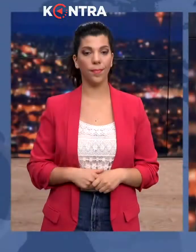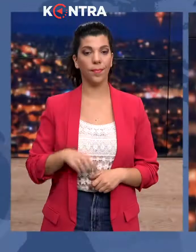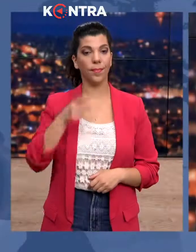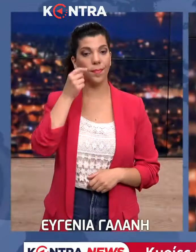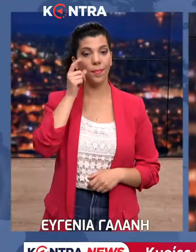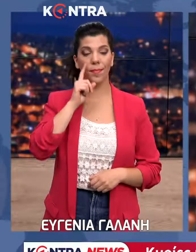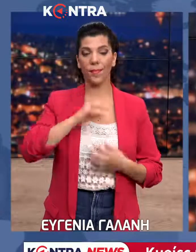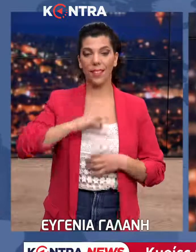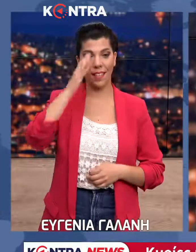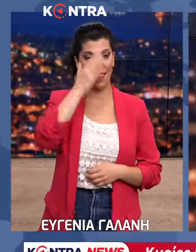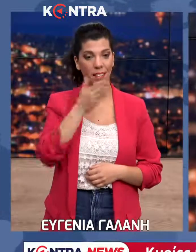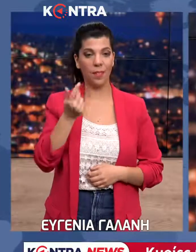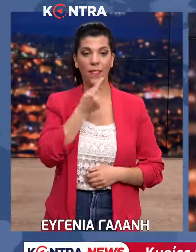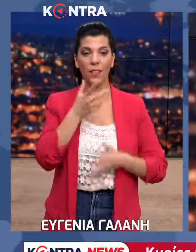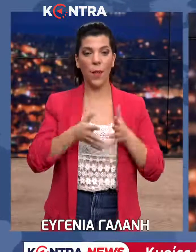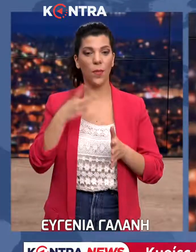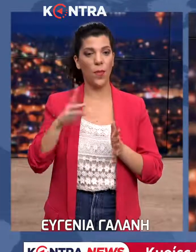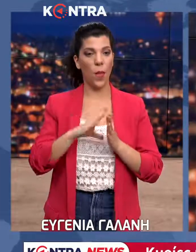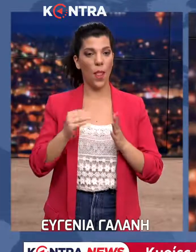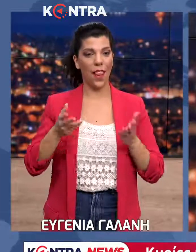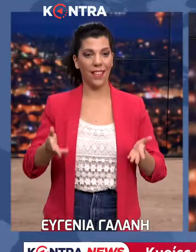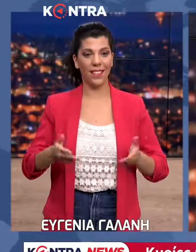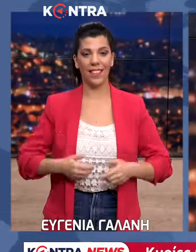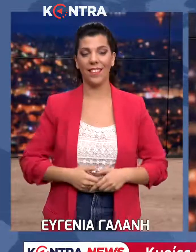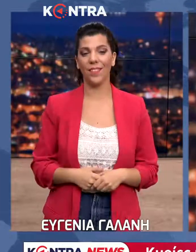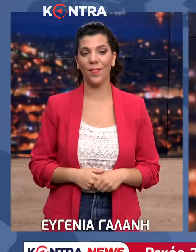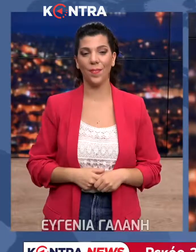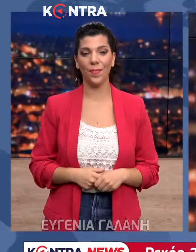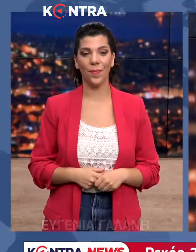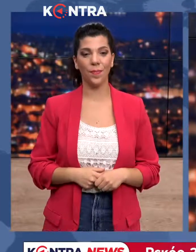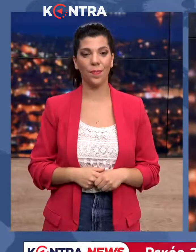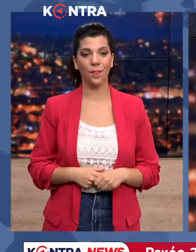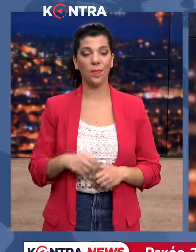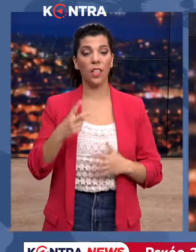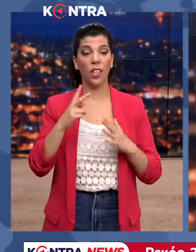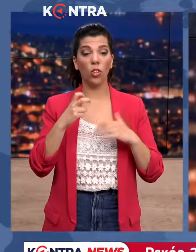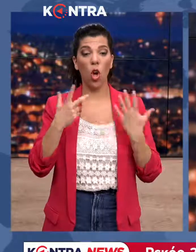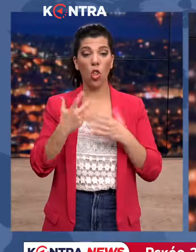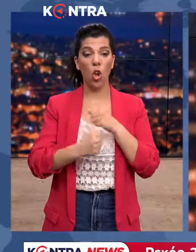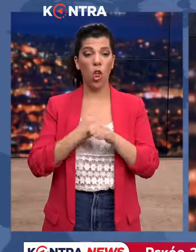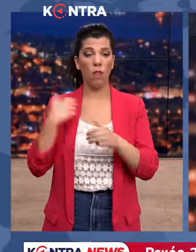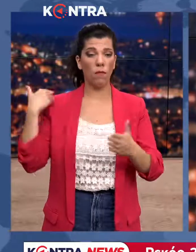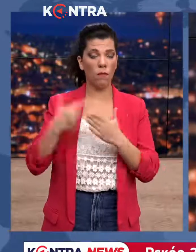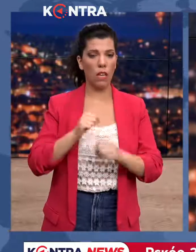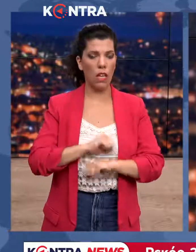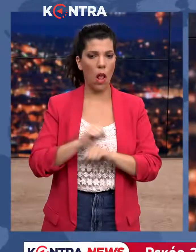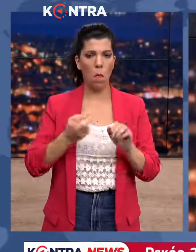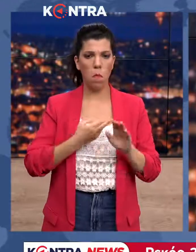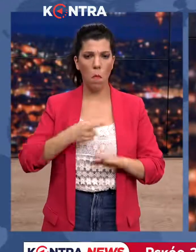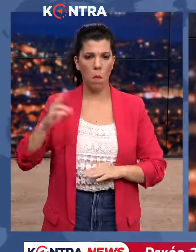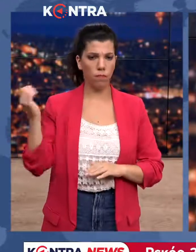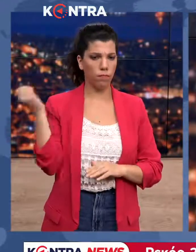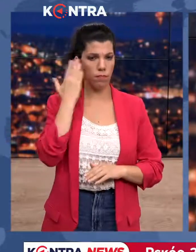κυρίες και κύριοι καλησπέρα είναι το δελτίο ειδήσεων του κόντρα στη νοηματική ρεκόρ 28 ετίας σημειώνεται στον